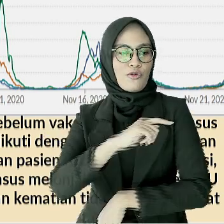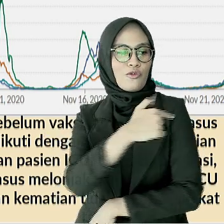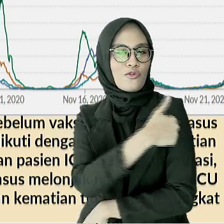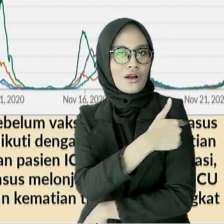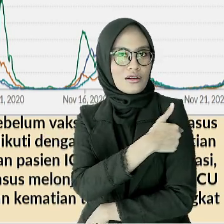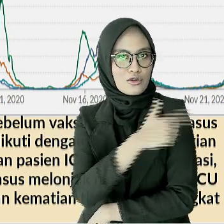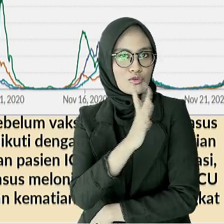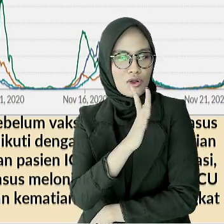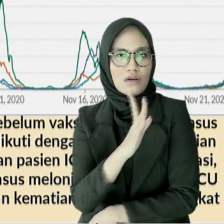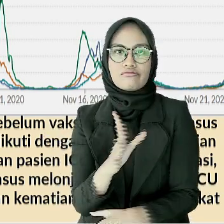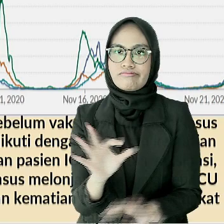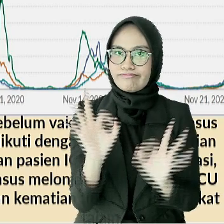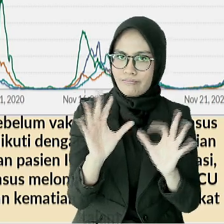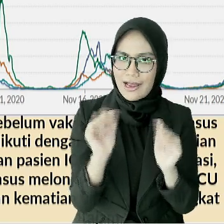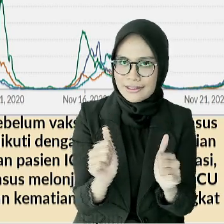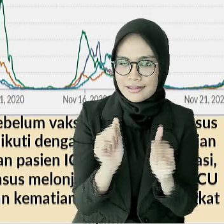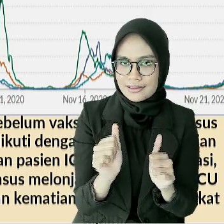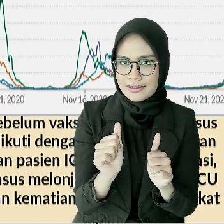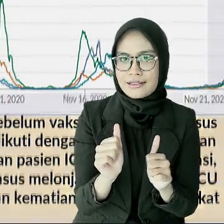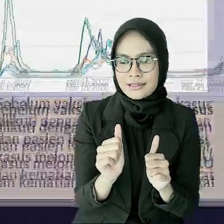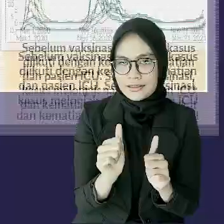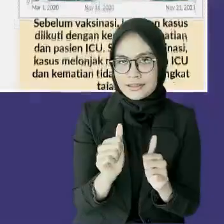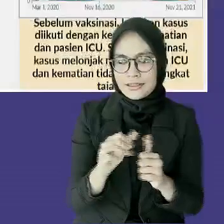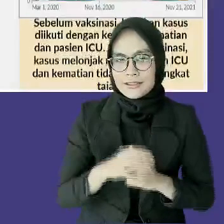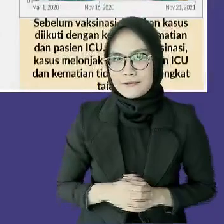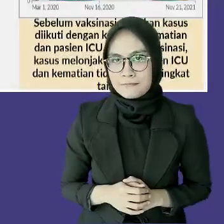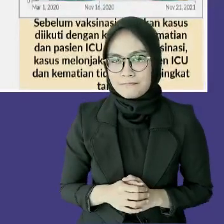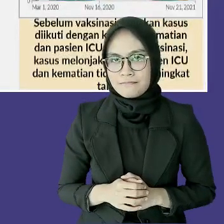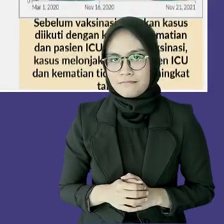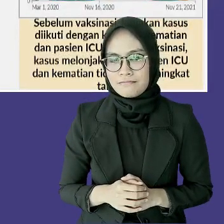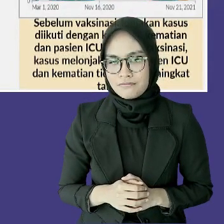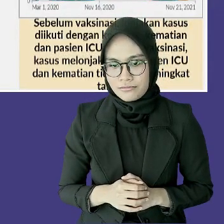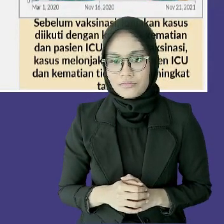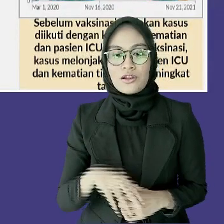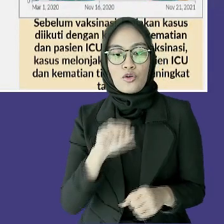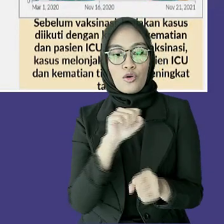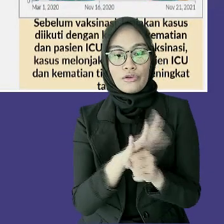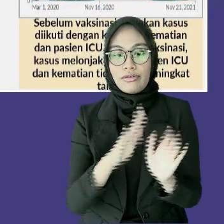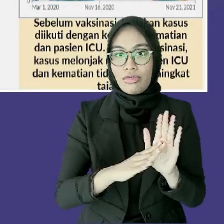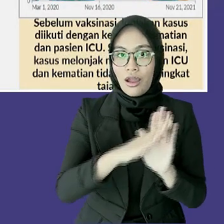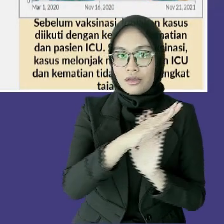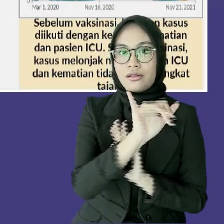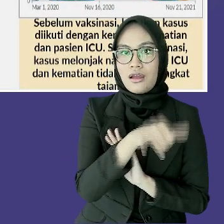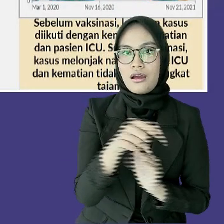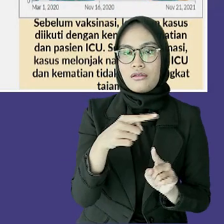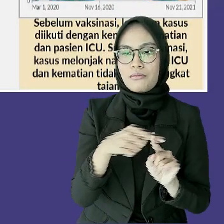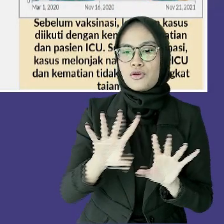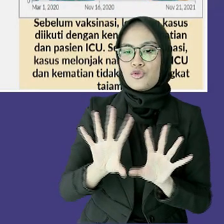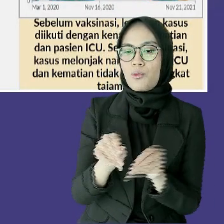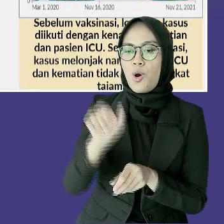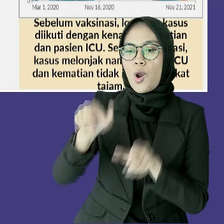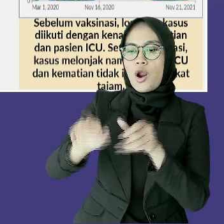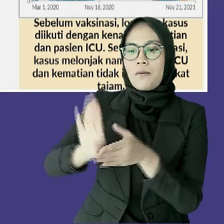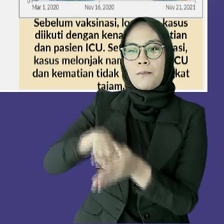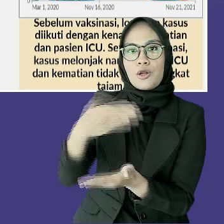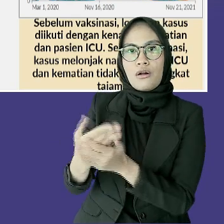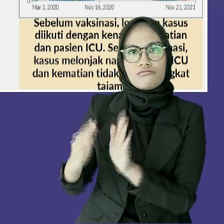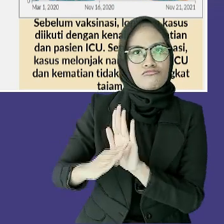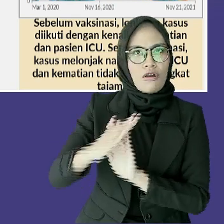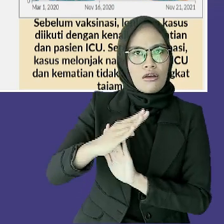yang melonjak tajam saat ini tidak menyebabkan lonjakan pasien ICU dan lonjakan kematian